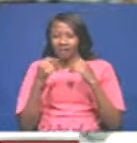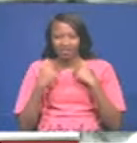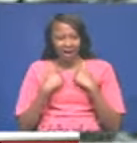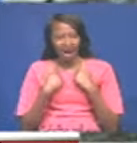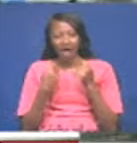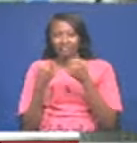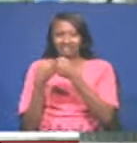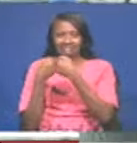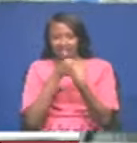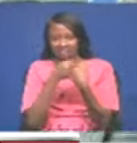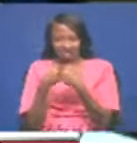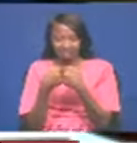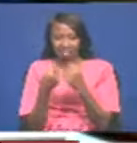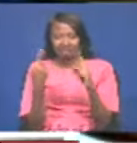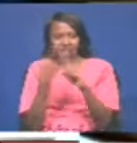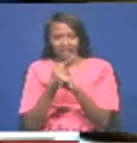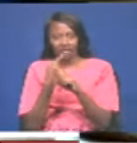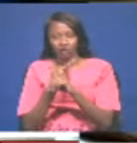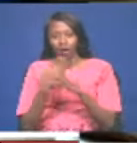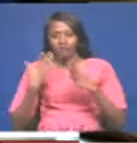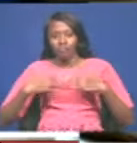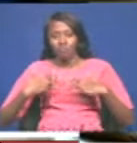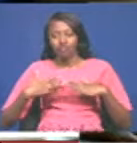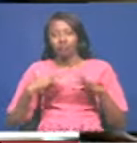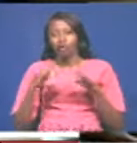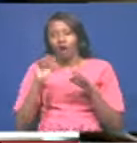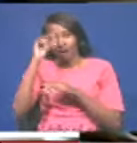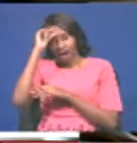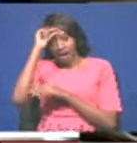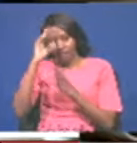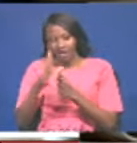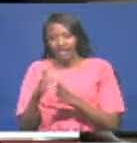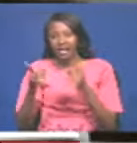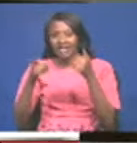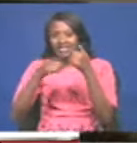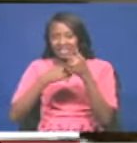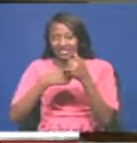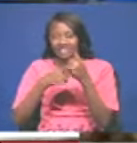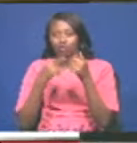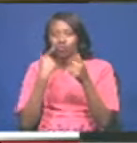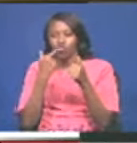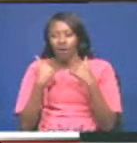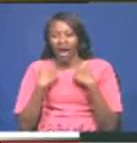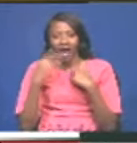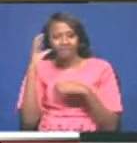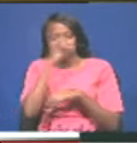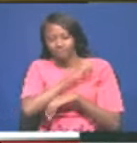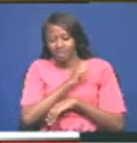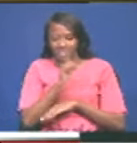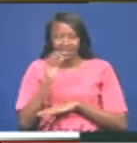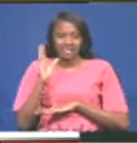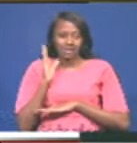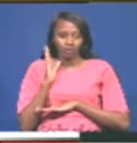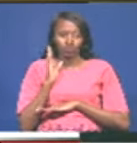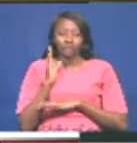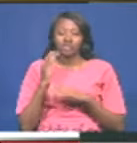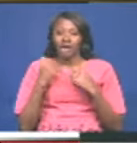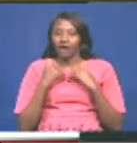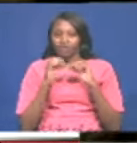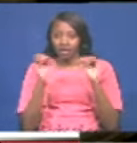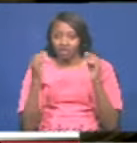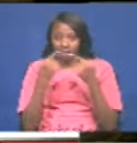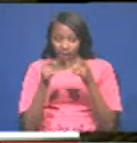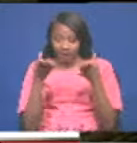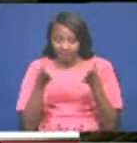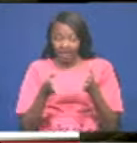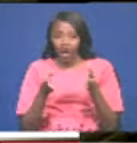magavana na viongozi kutoka kaunti sita zilizoathirika na ukosefu wa usalama. Alisema serikali itashirikiana kurudisha amani katika